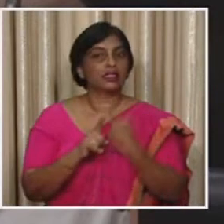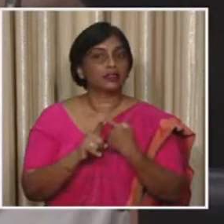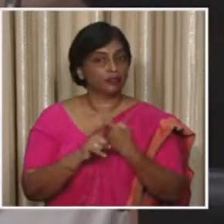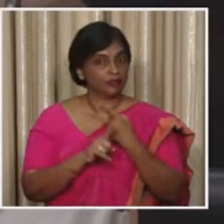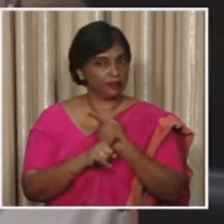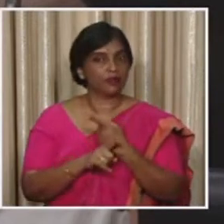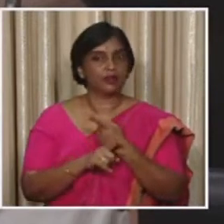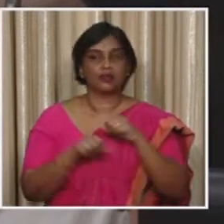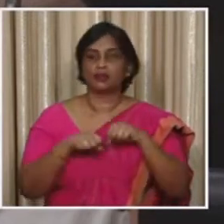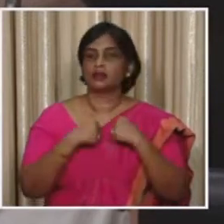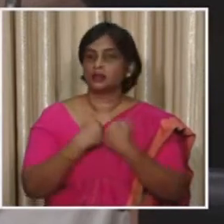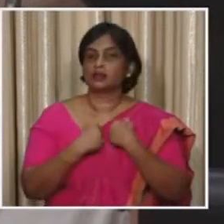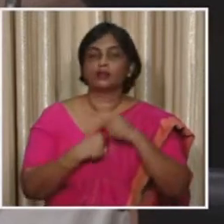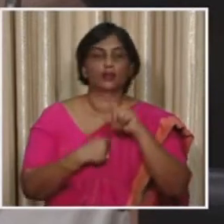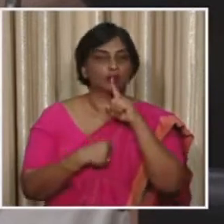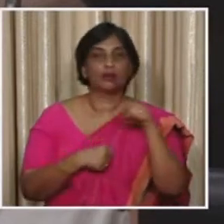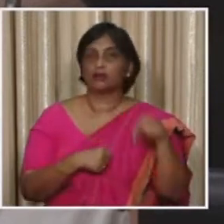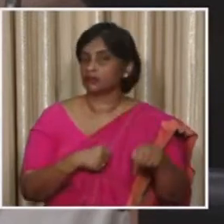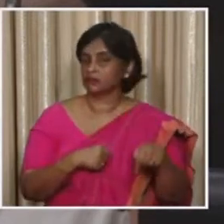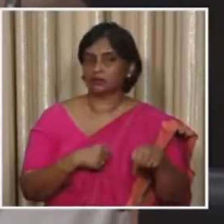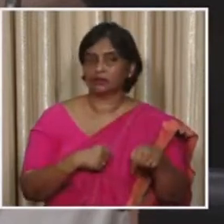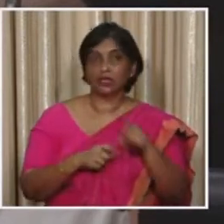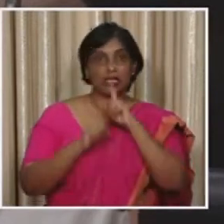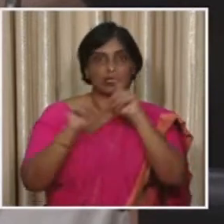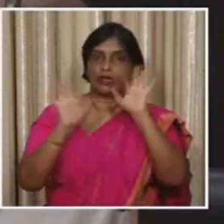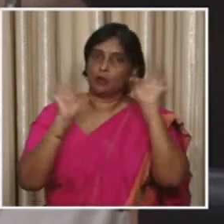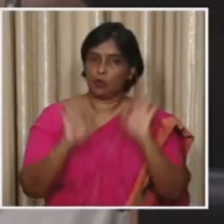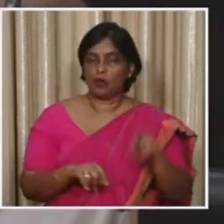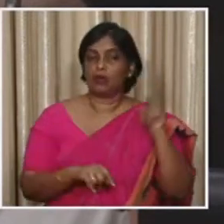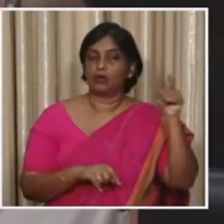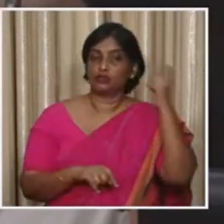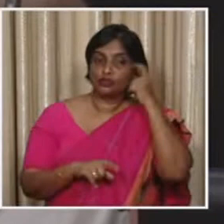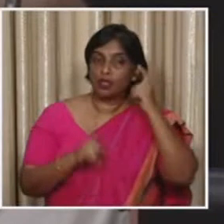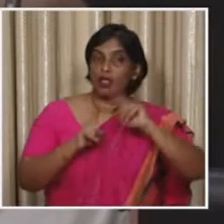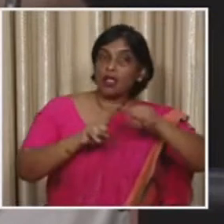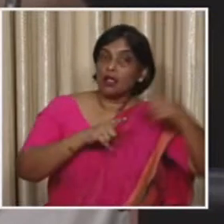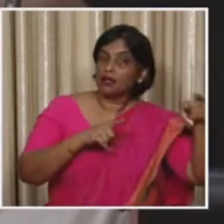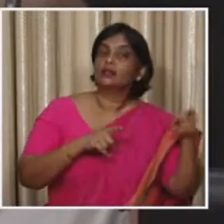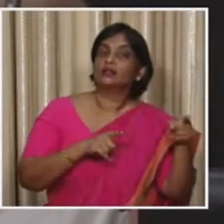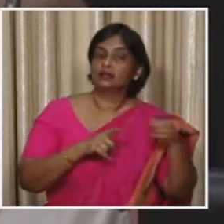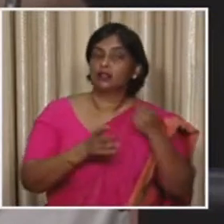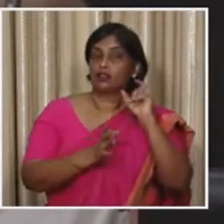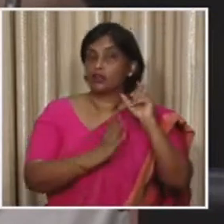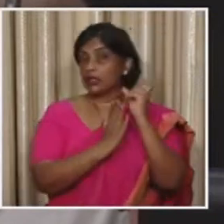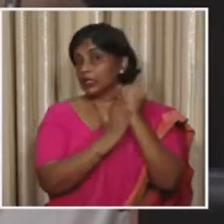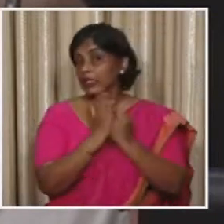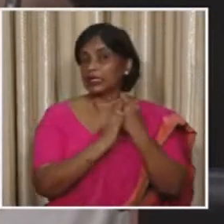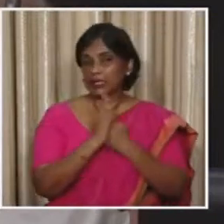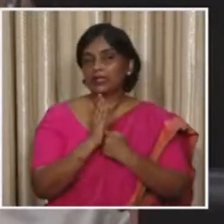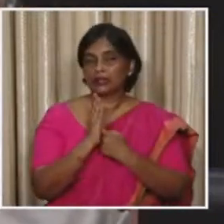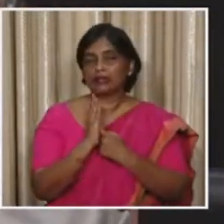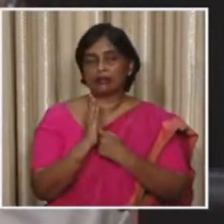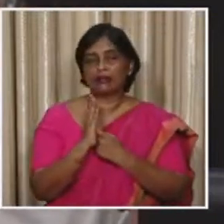චාන්ස් සමාගම කිව්වා මේක දැන් එලි කරන්න එපා. එතකොට ඒ අය දන්නවා අපි අනික් අය එක්ක ඇතුණ කොන්දේස එක සාමාන්‍ය